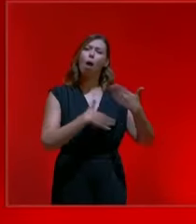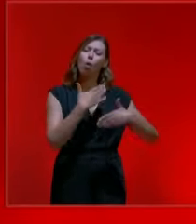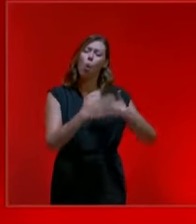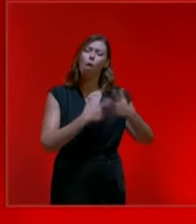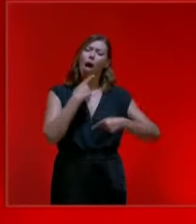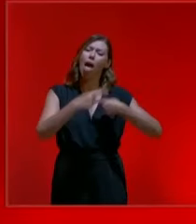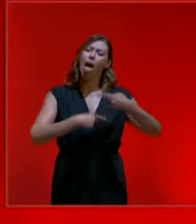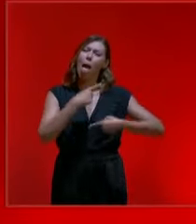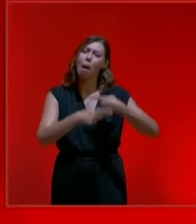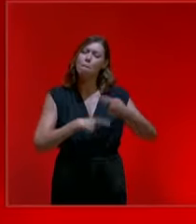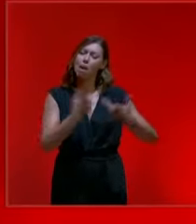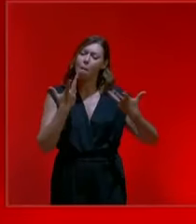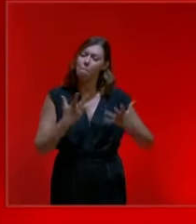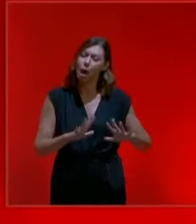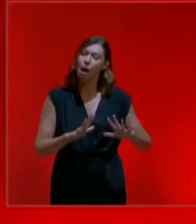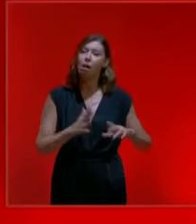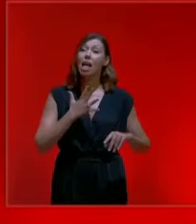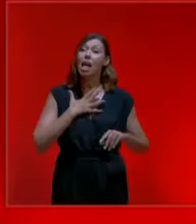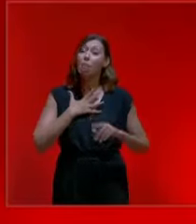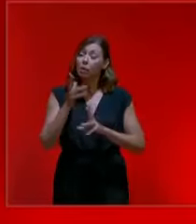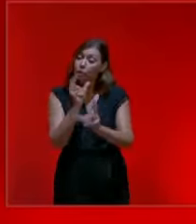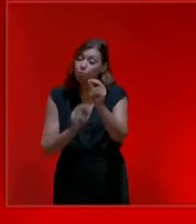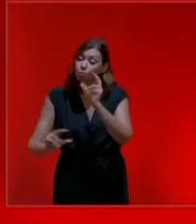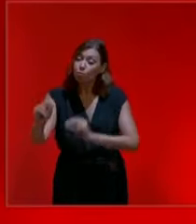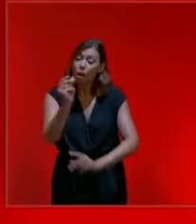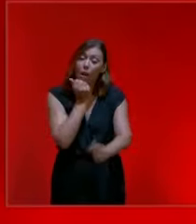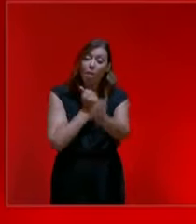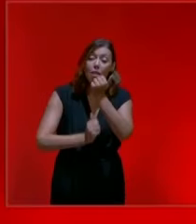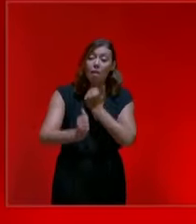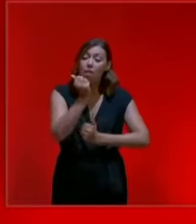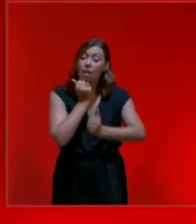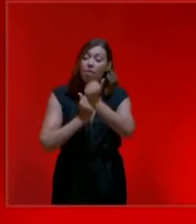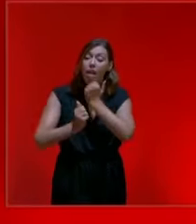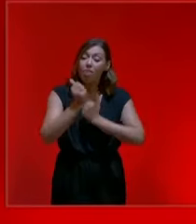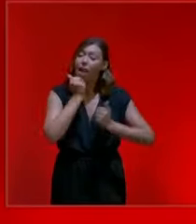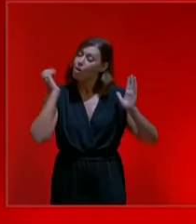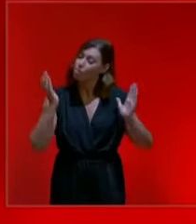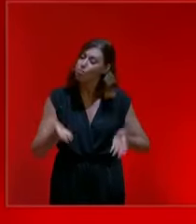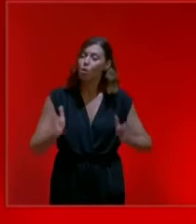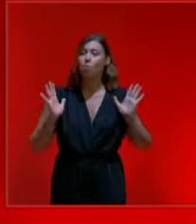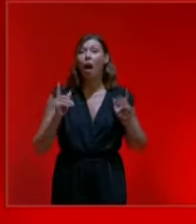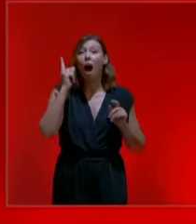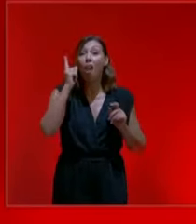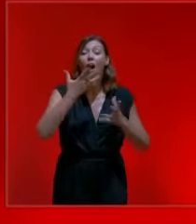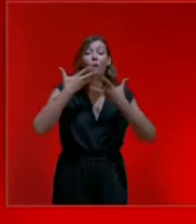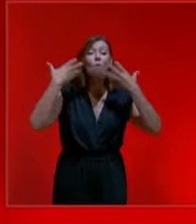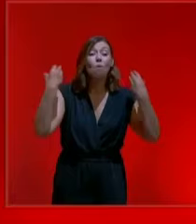να κοιτάμε ο ένας τον άλλον στα μάτια, να μιλάμε για τα λάθη μας χωρίς να εκτοξεύουμε βέλη ο ένας ενάντια στον